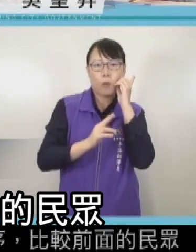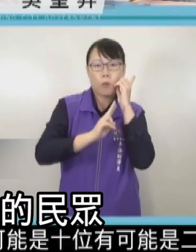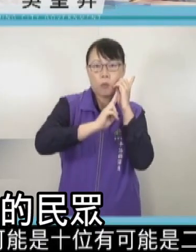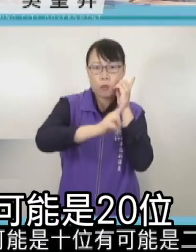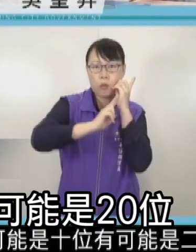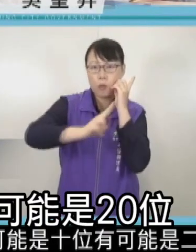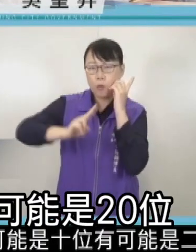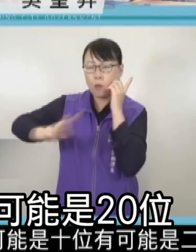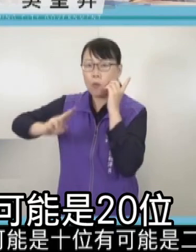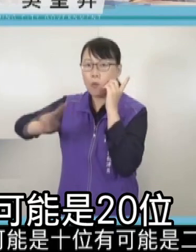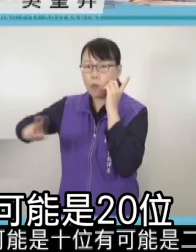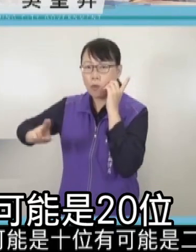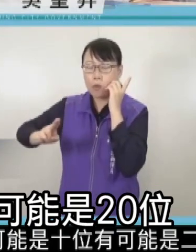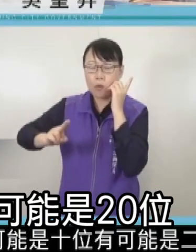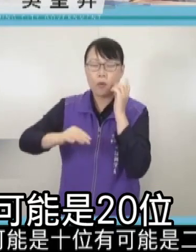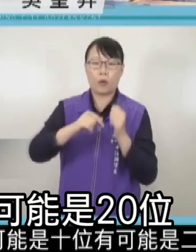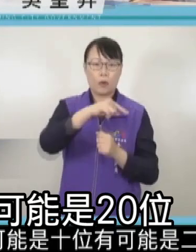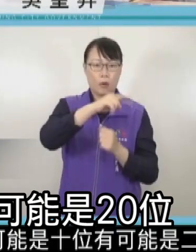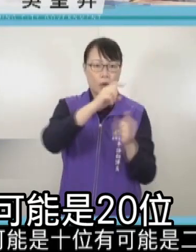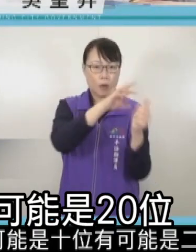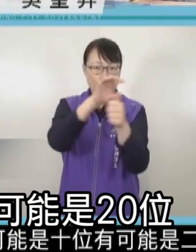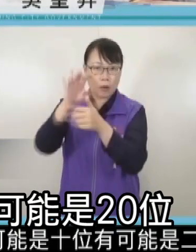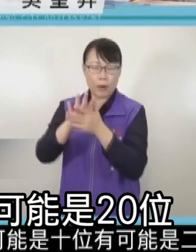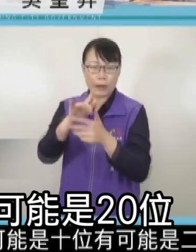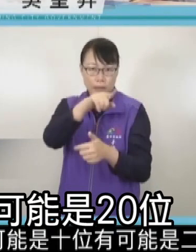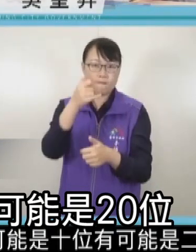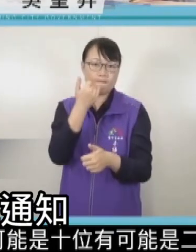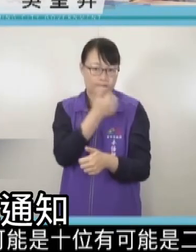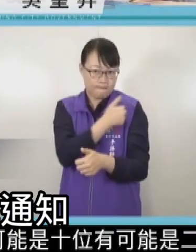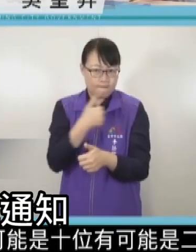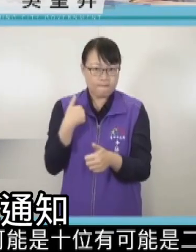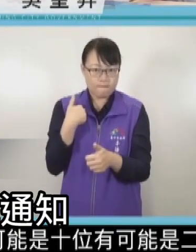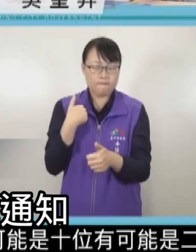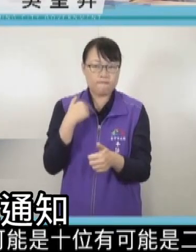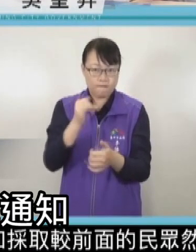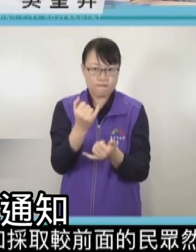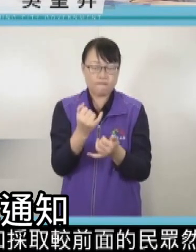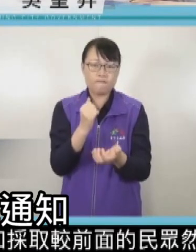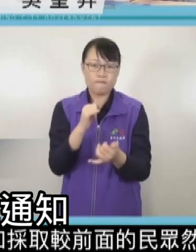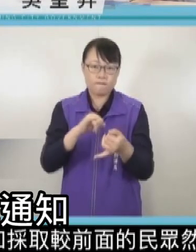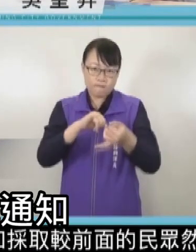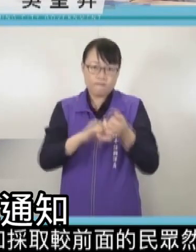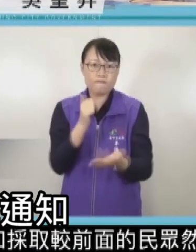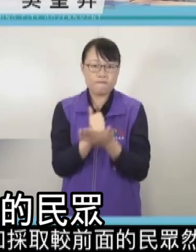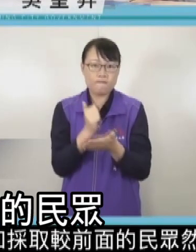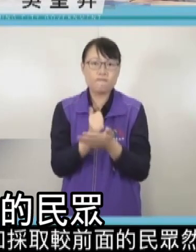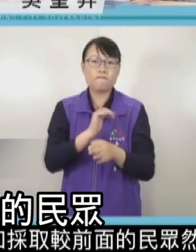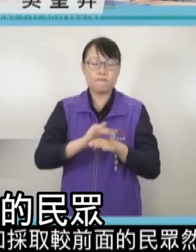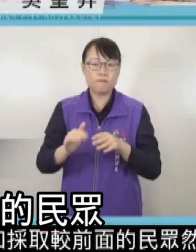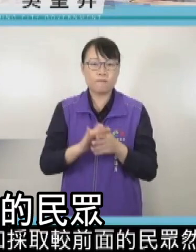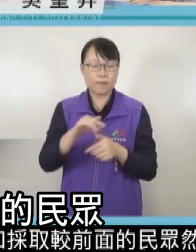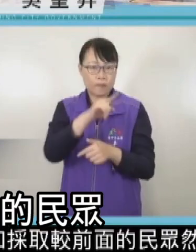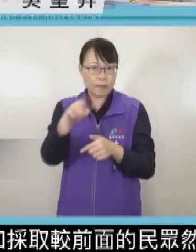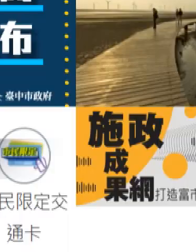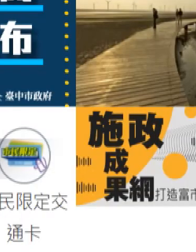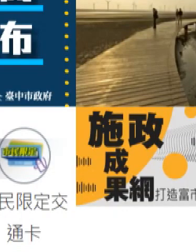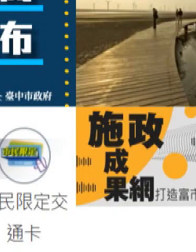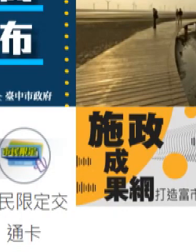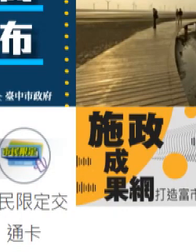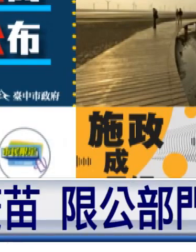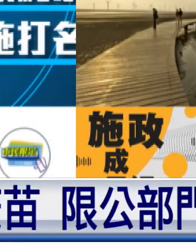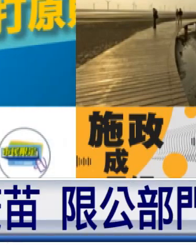面的民众。有可能是10位，有可能是20位，我们会简讯通知采取比较前面的民